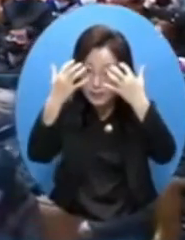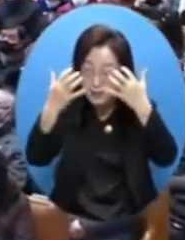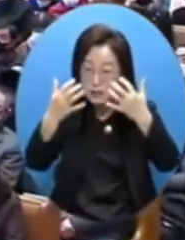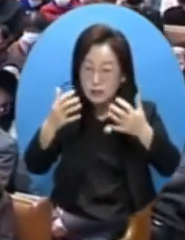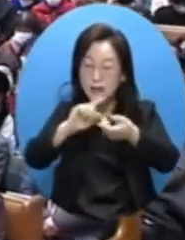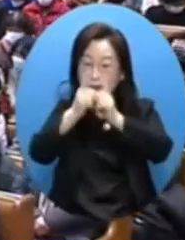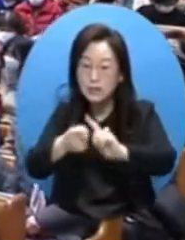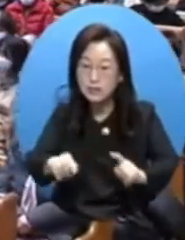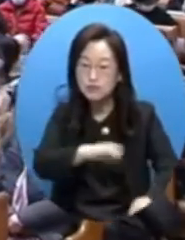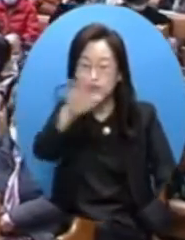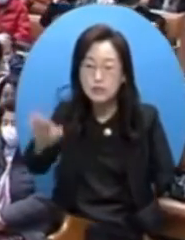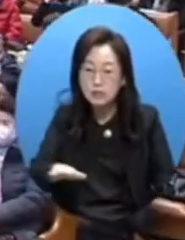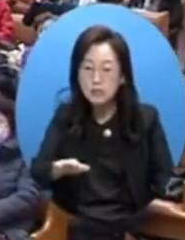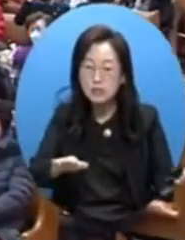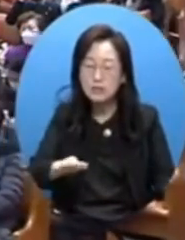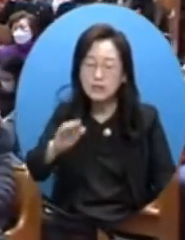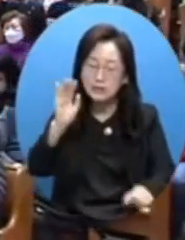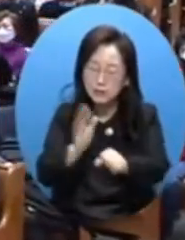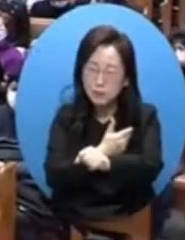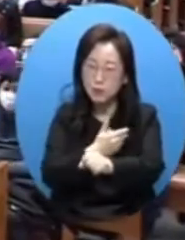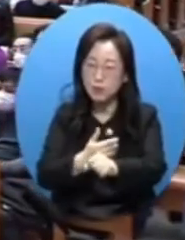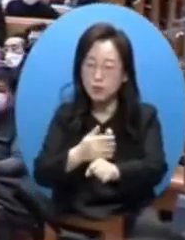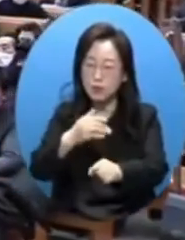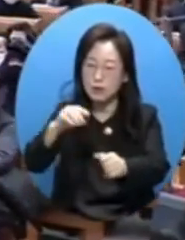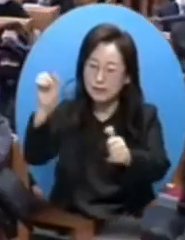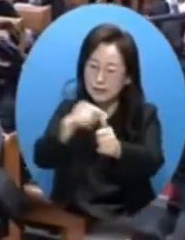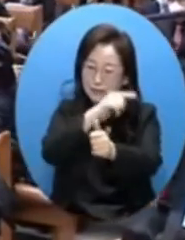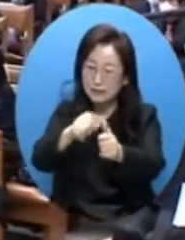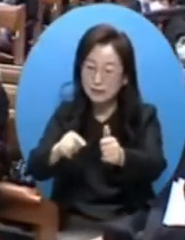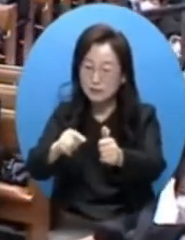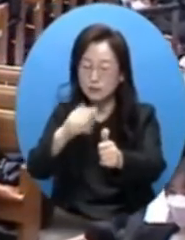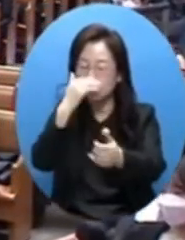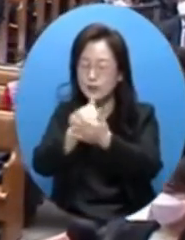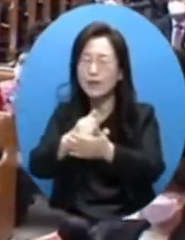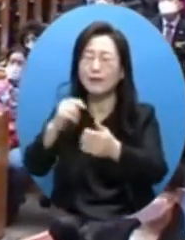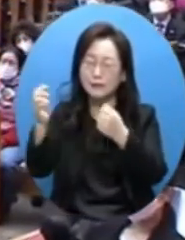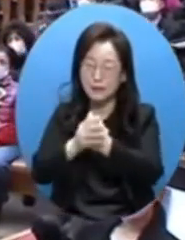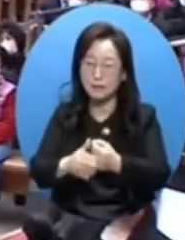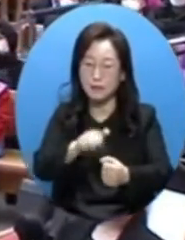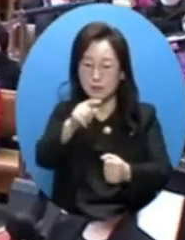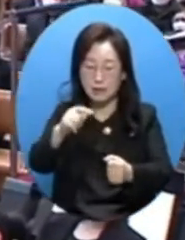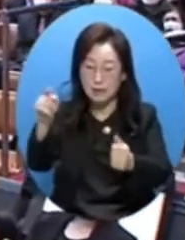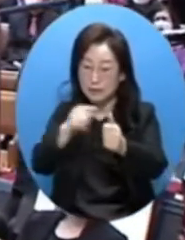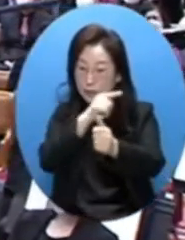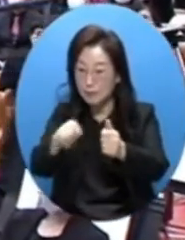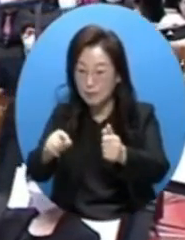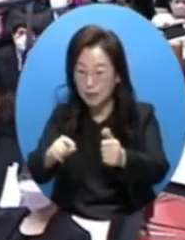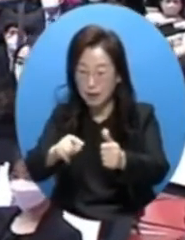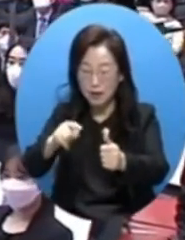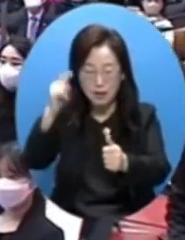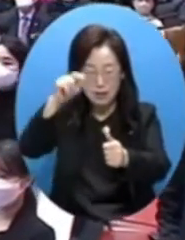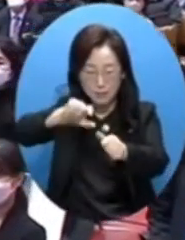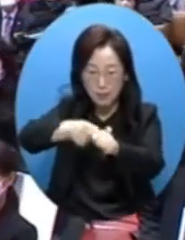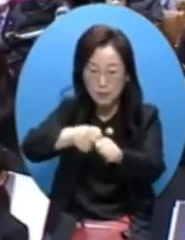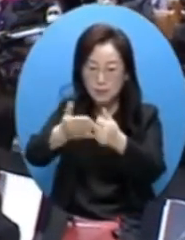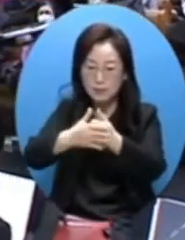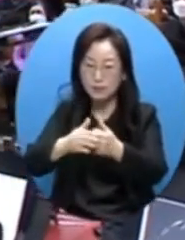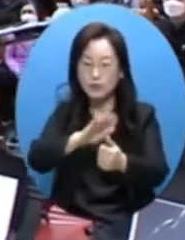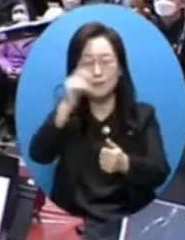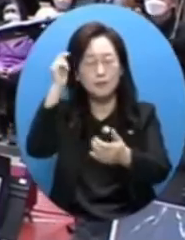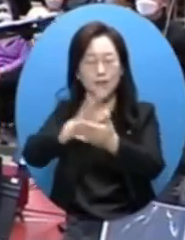그가 삼은 우리의 죄악 때문이라 그가 징계를 받음으로 우리는 평화를 누리고 그가 채찍에 맞음으로 우리는 나음을